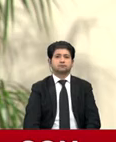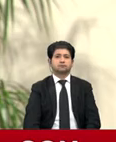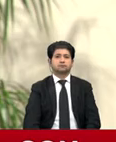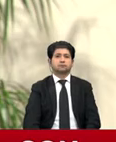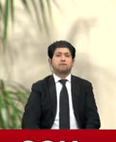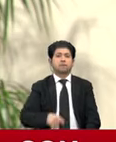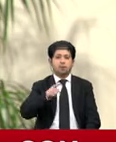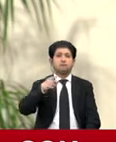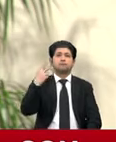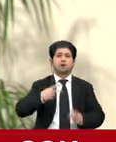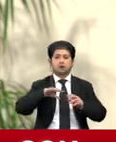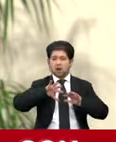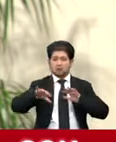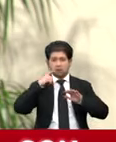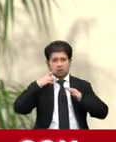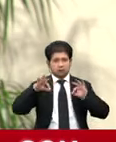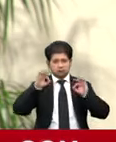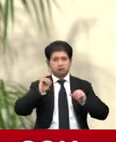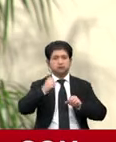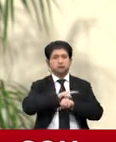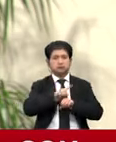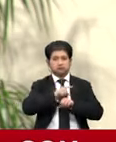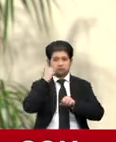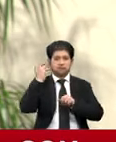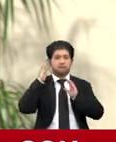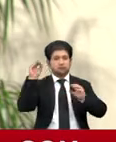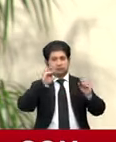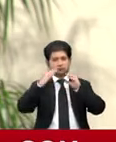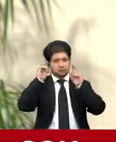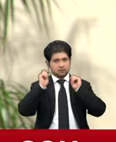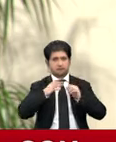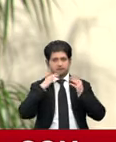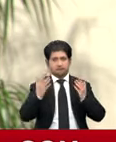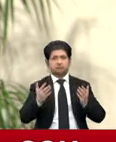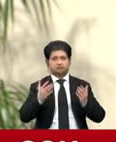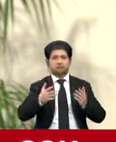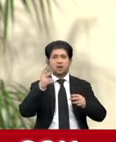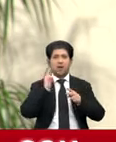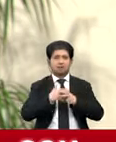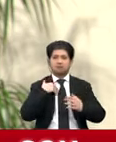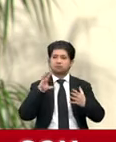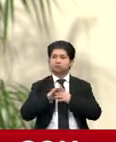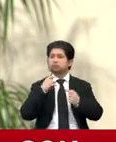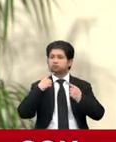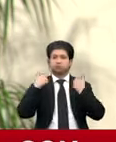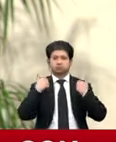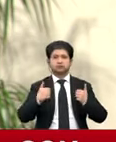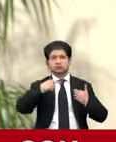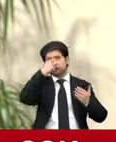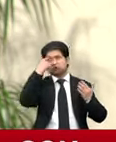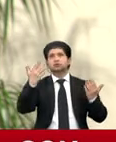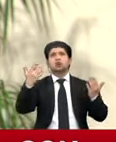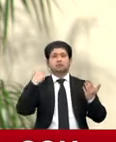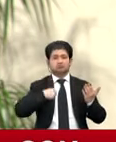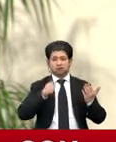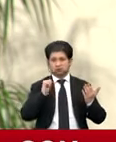Orada belli bir miktar ayırarak ve bunu da zaman içerisinde artıracağız zaten. Hemen bağlantımızı yaptık ve inşallah